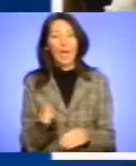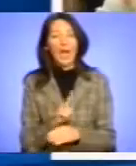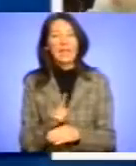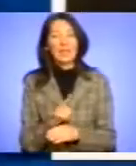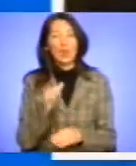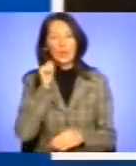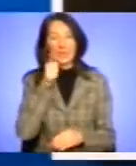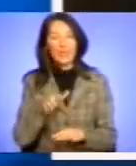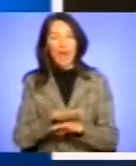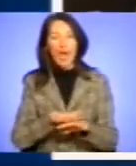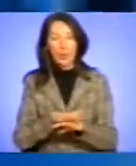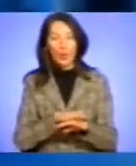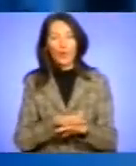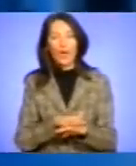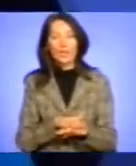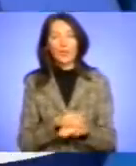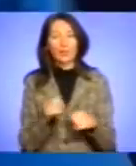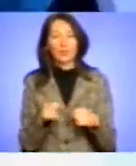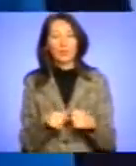Тернопіль завтра ярмаркуватиме.